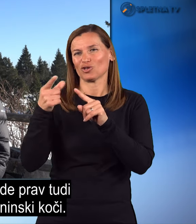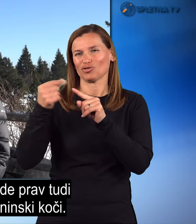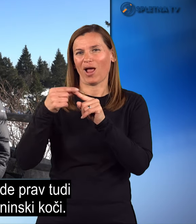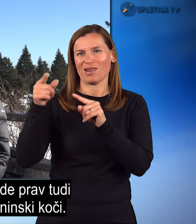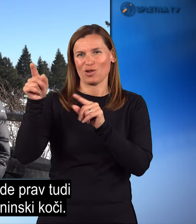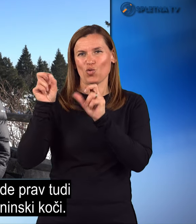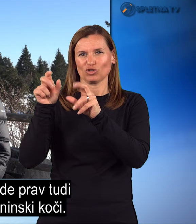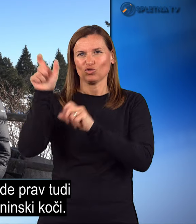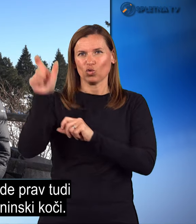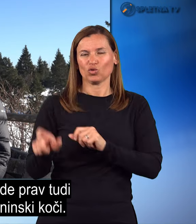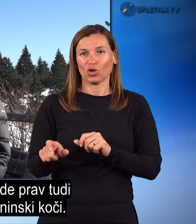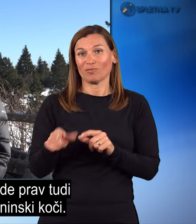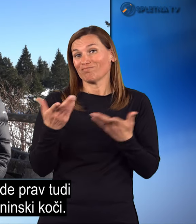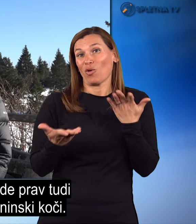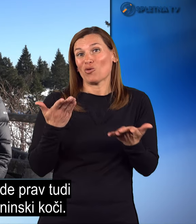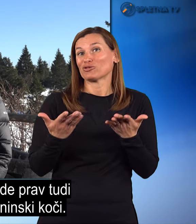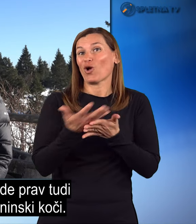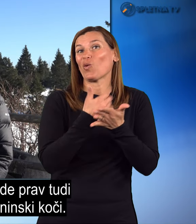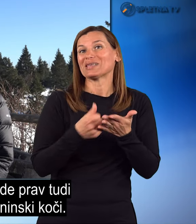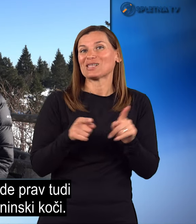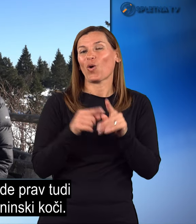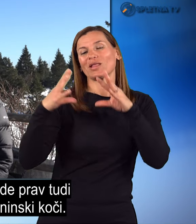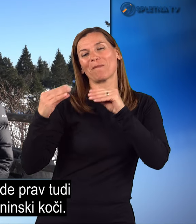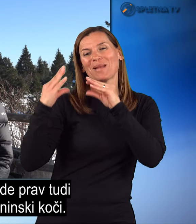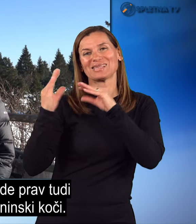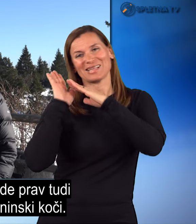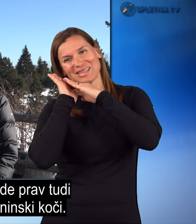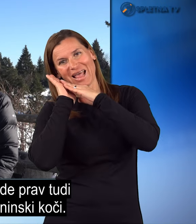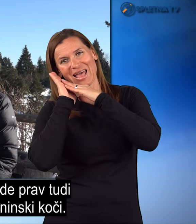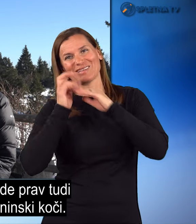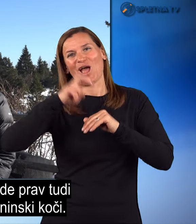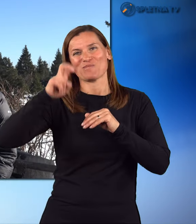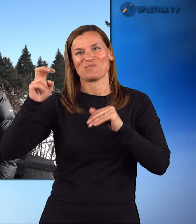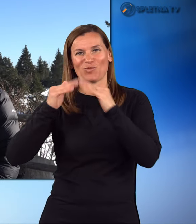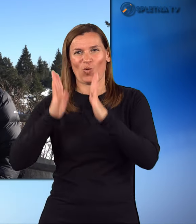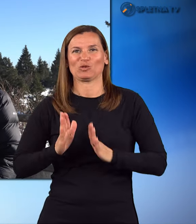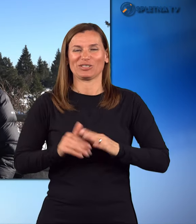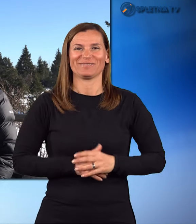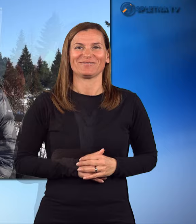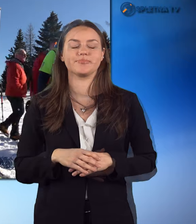sam prezentator je lahko polštar na planinski koči.